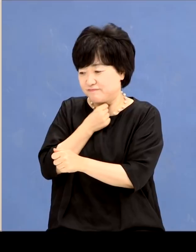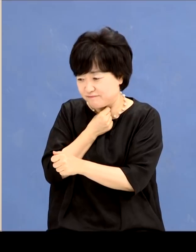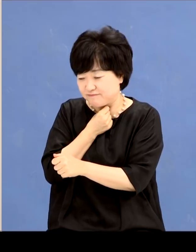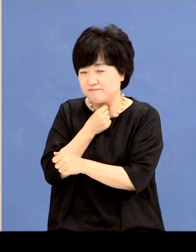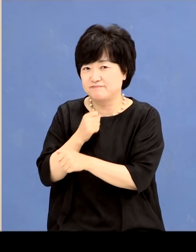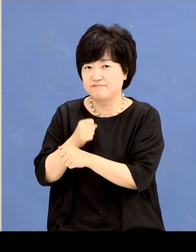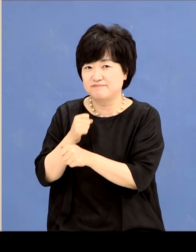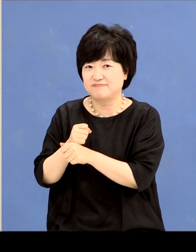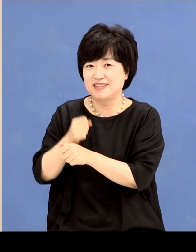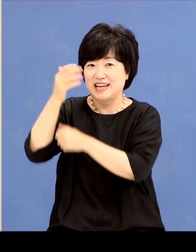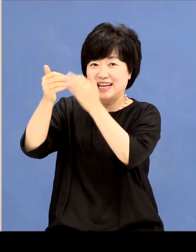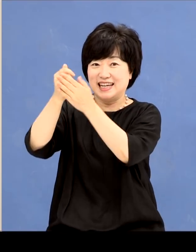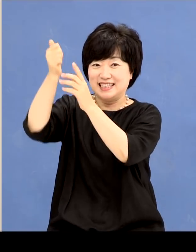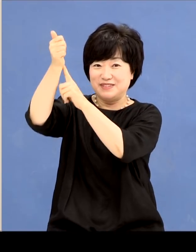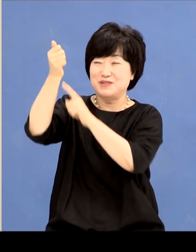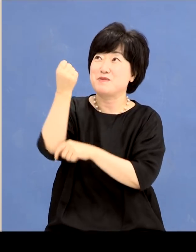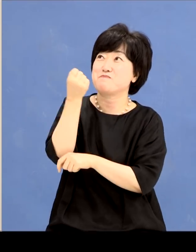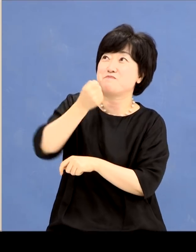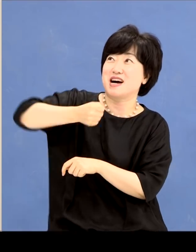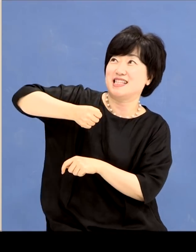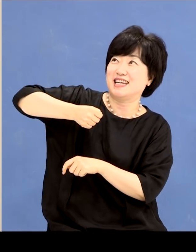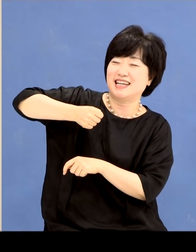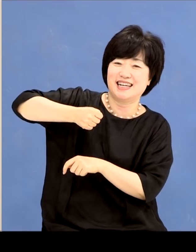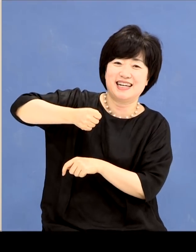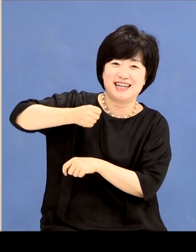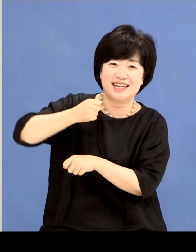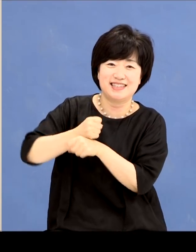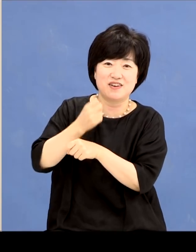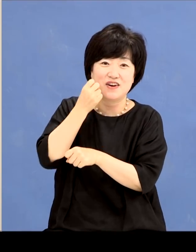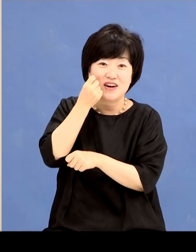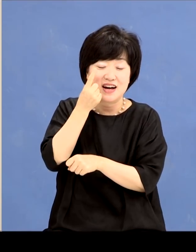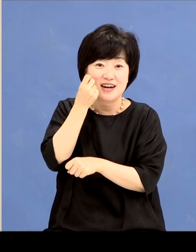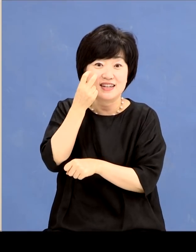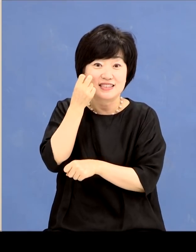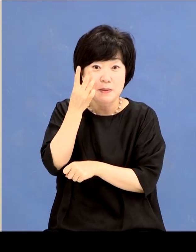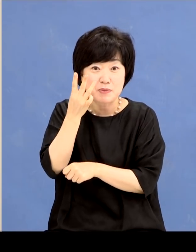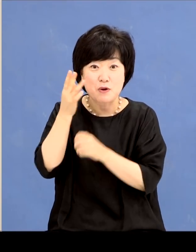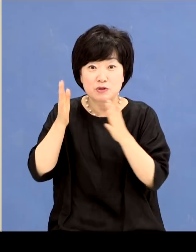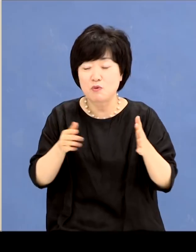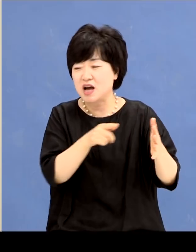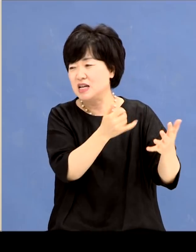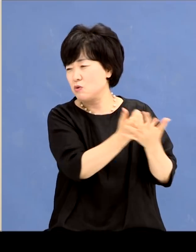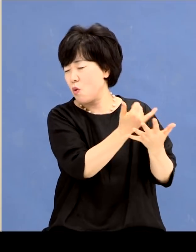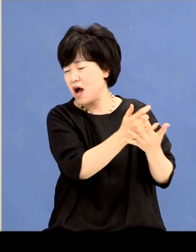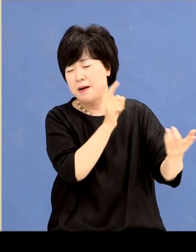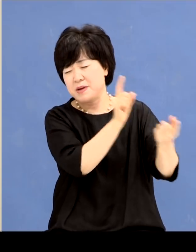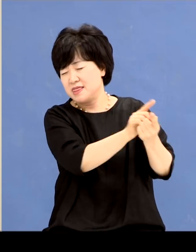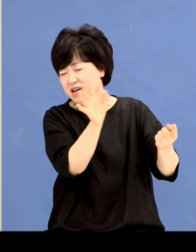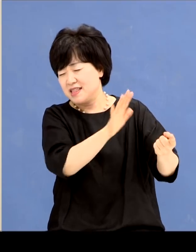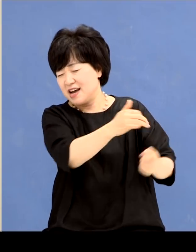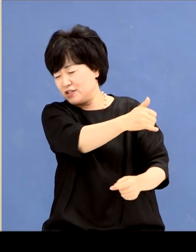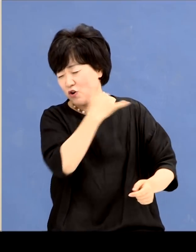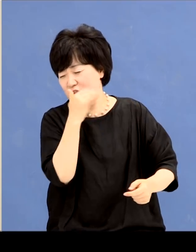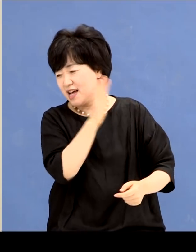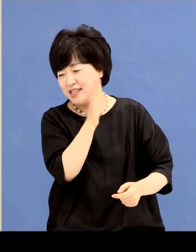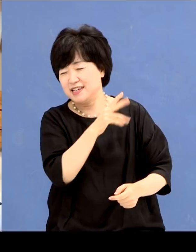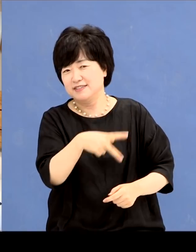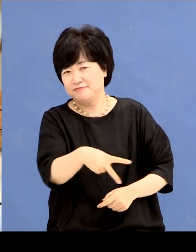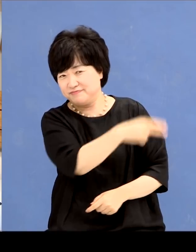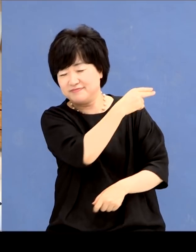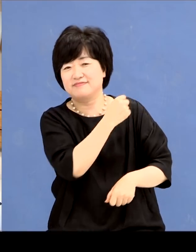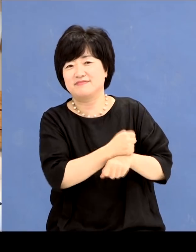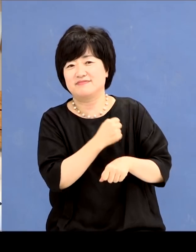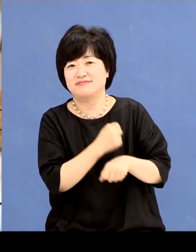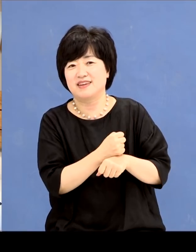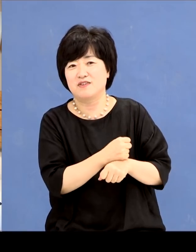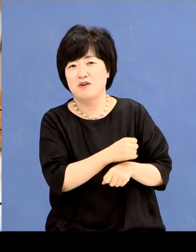그렇게 하나님께 반항 아닌 반항을 하면서 한 3개월 동안 실제로 아이들을 만나지도 않았어요. 네. 전화도 안 받았어요.